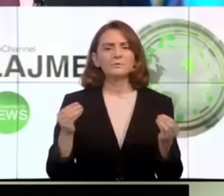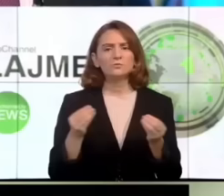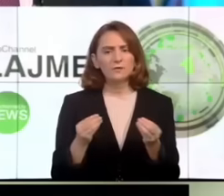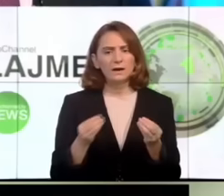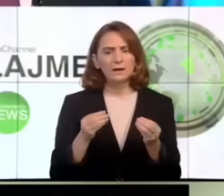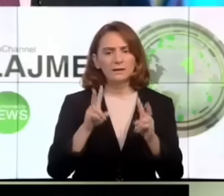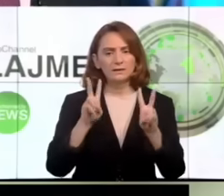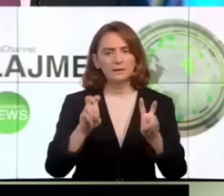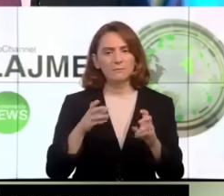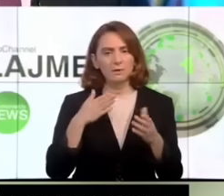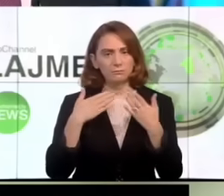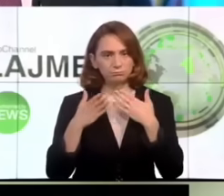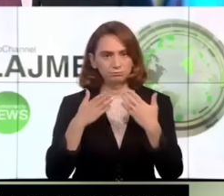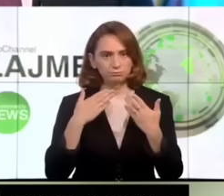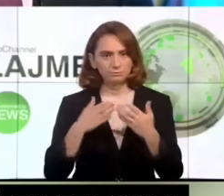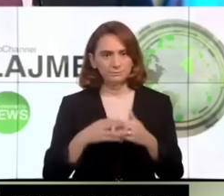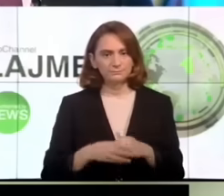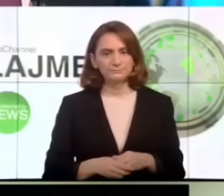mbledhje?